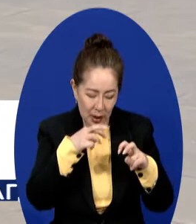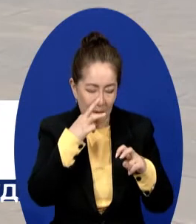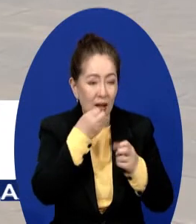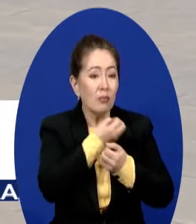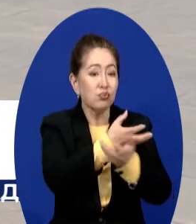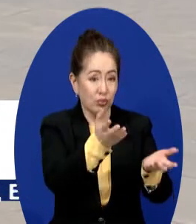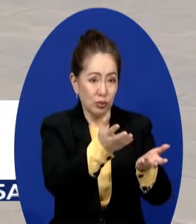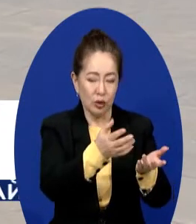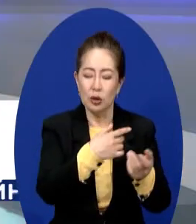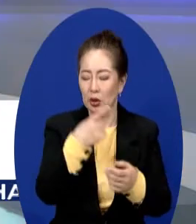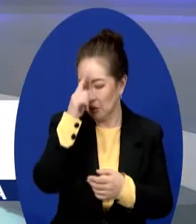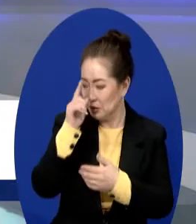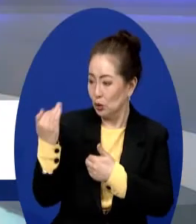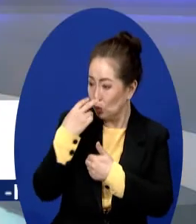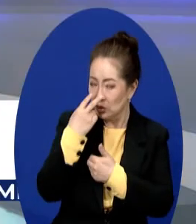ороход бэлэн болоод байна.